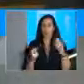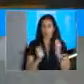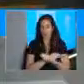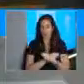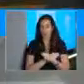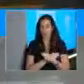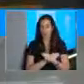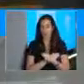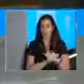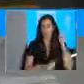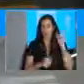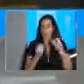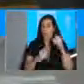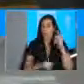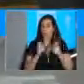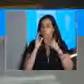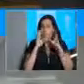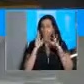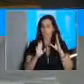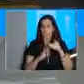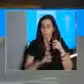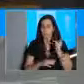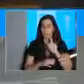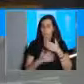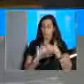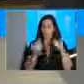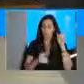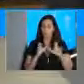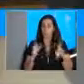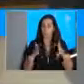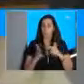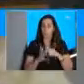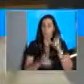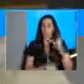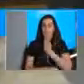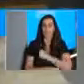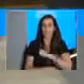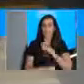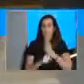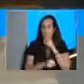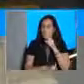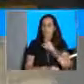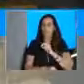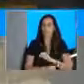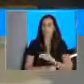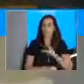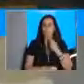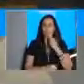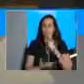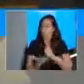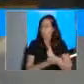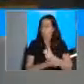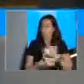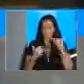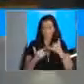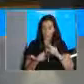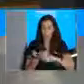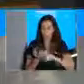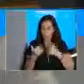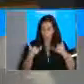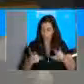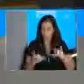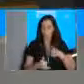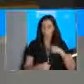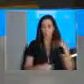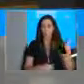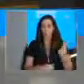השנים לציבור גדול שהוא מאמין. וזה לא פלא שאנשים מפחדים מהמילה הדתה, כי אתם עושים את זה. ואם תהיו הוגנים, עכשיו בחודש אלול,